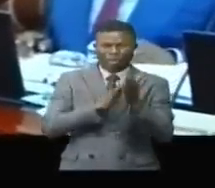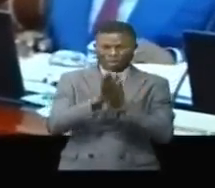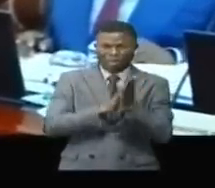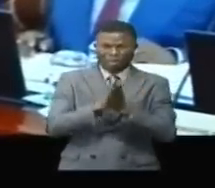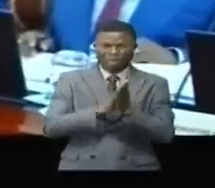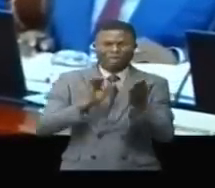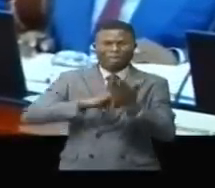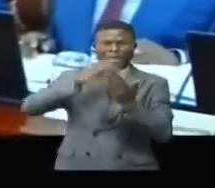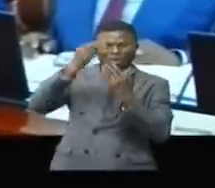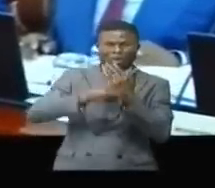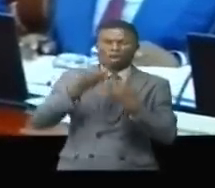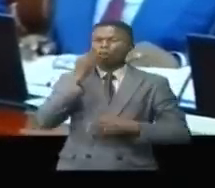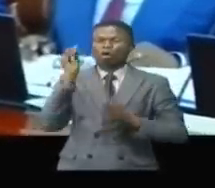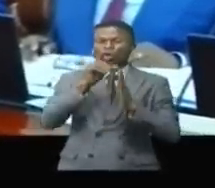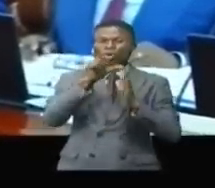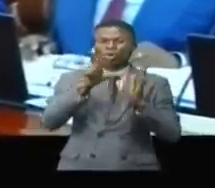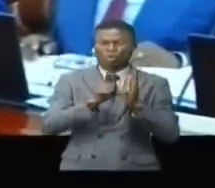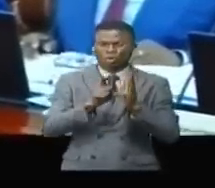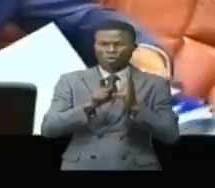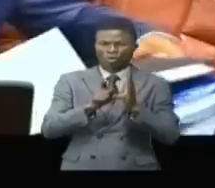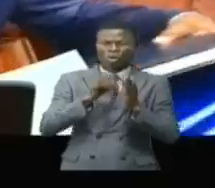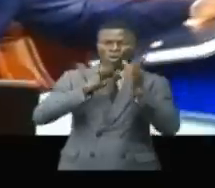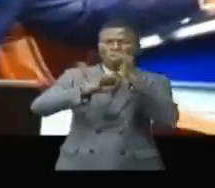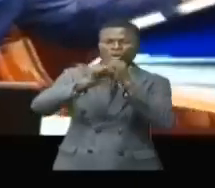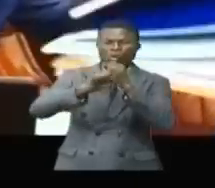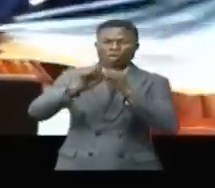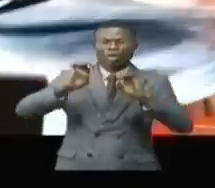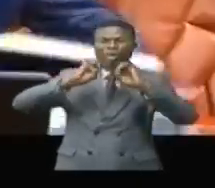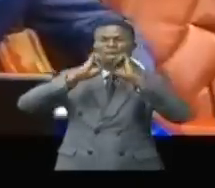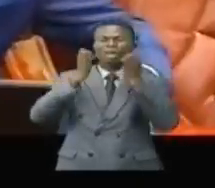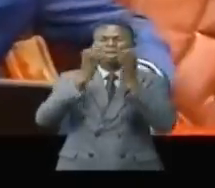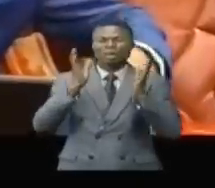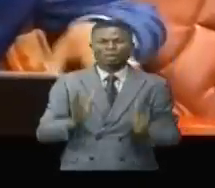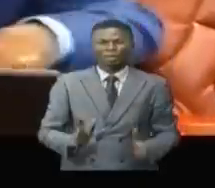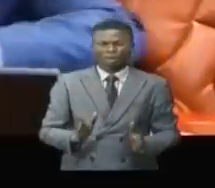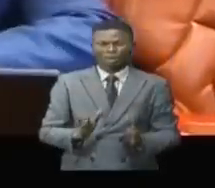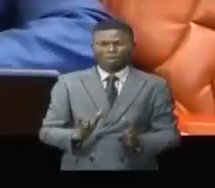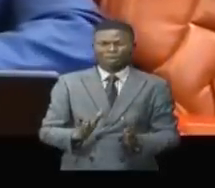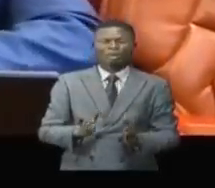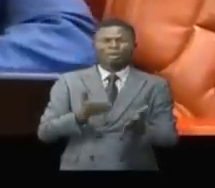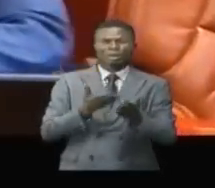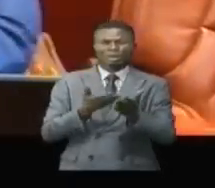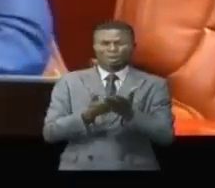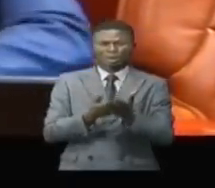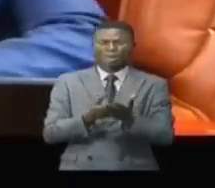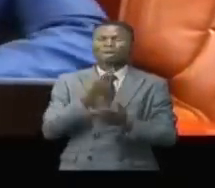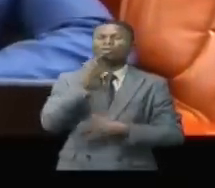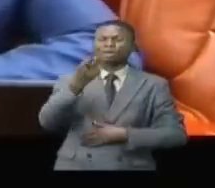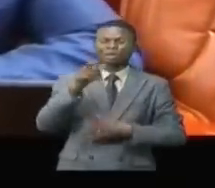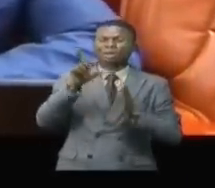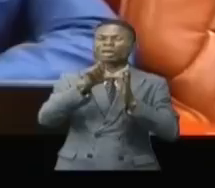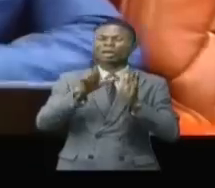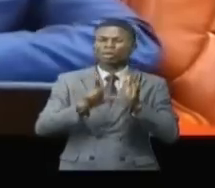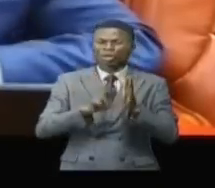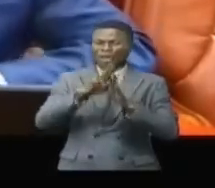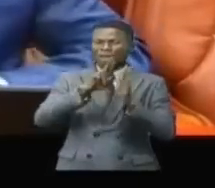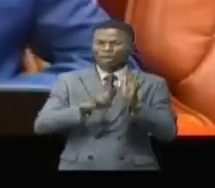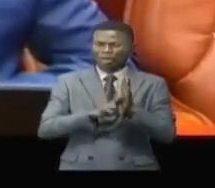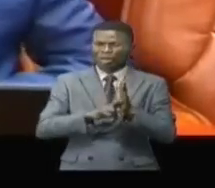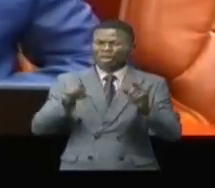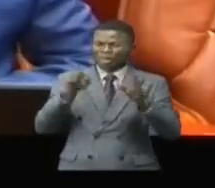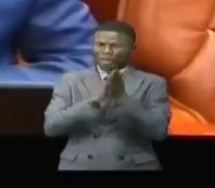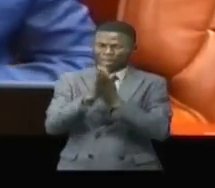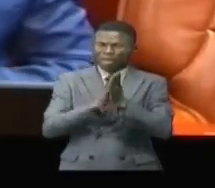au projet d'ordonnance-loi portant promotion de l'entrepreneuriat et des start-up. Il fixe les règles relatives à